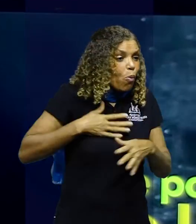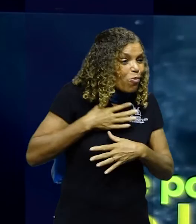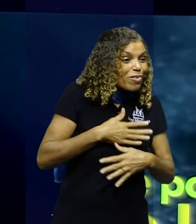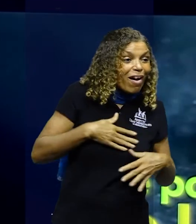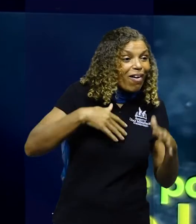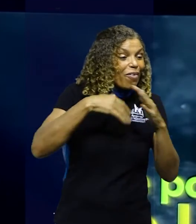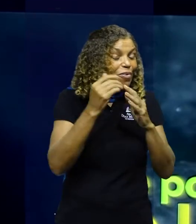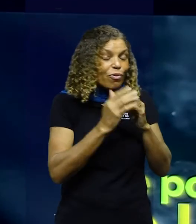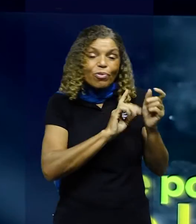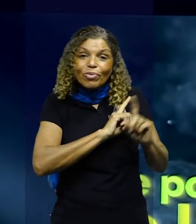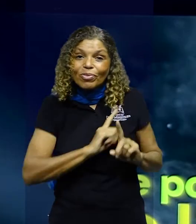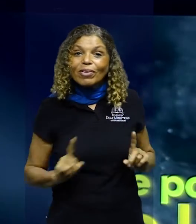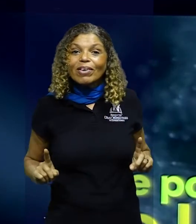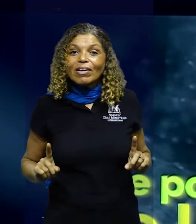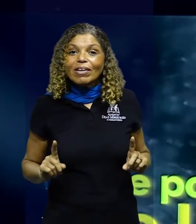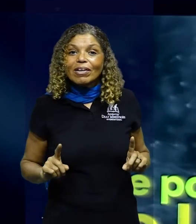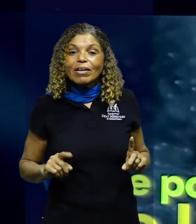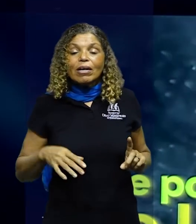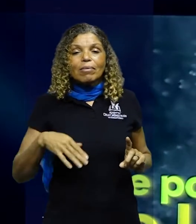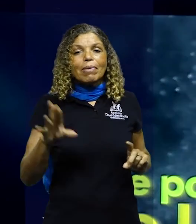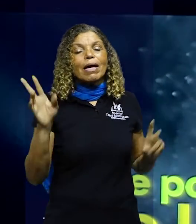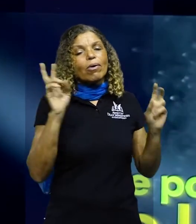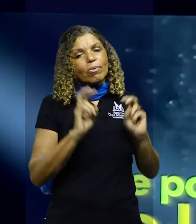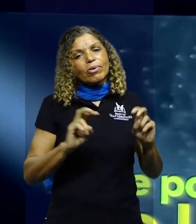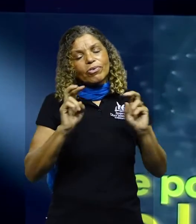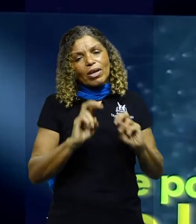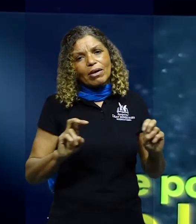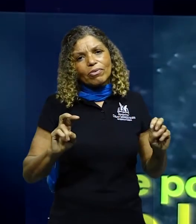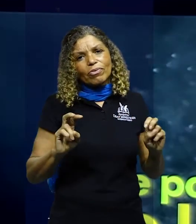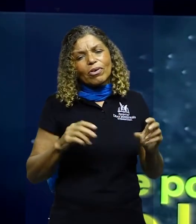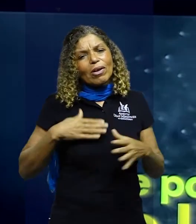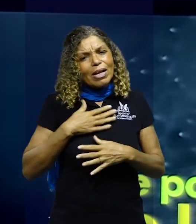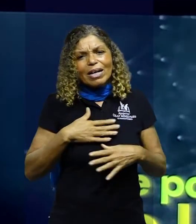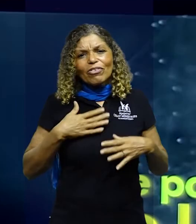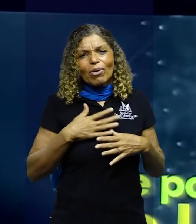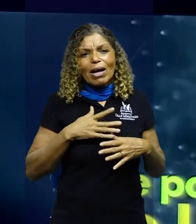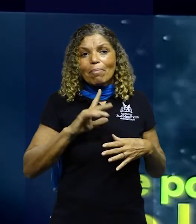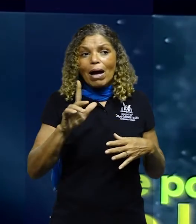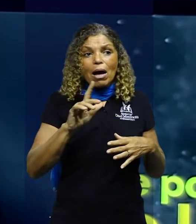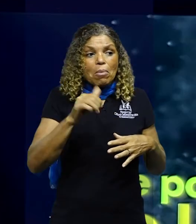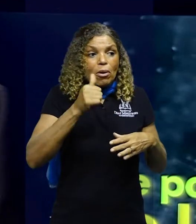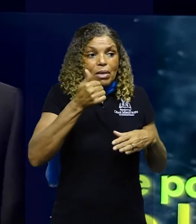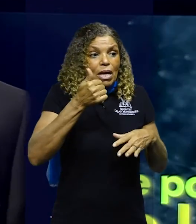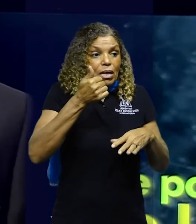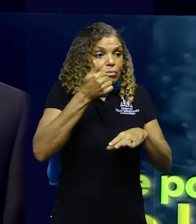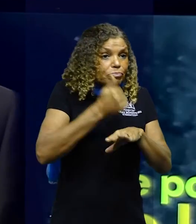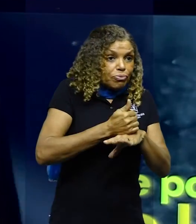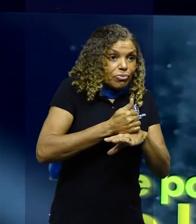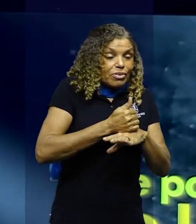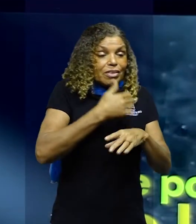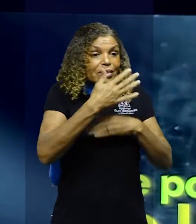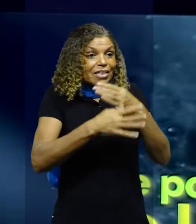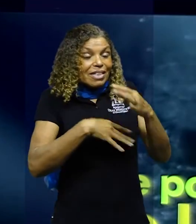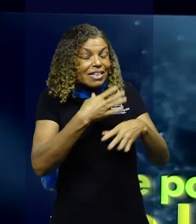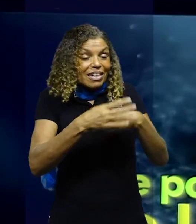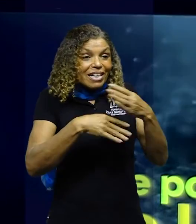Cependant, la recherche du plaisir ne doit pas devenir l'objectif numéro un de notre vie, et la recherche du plaisir ne peut se faire